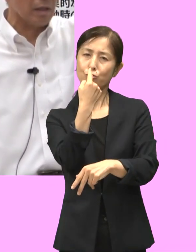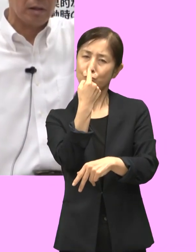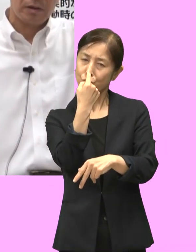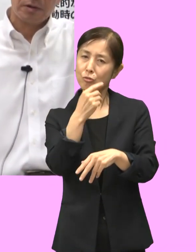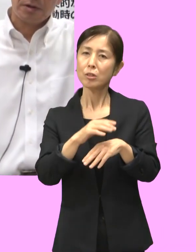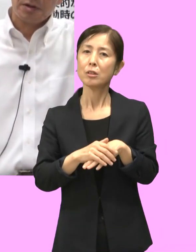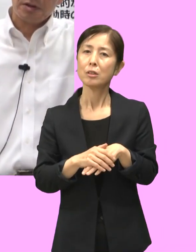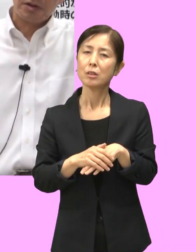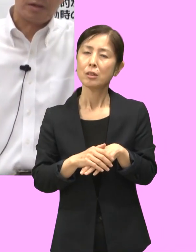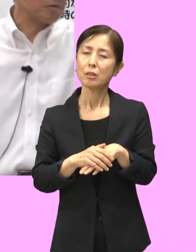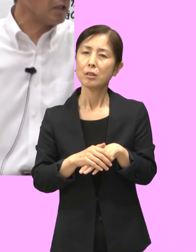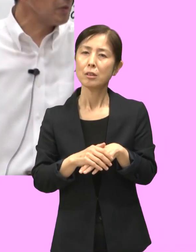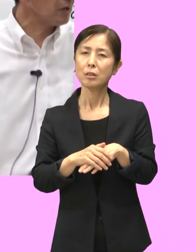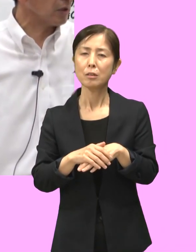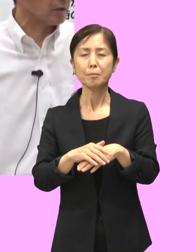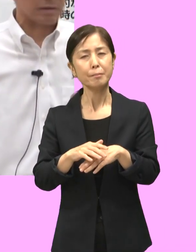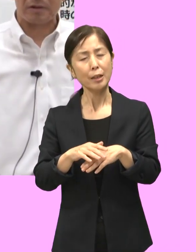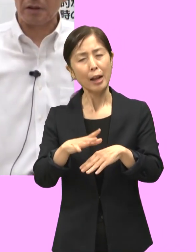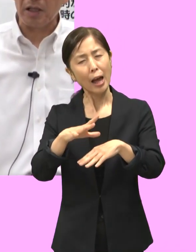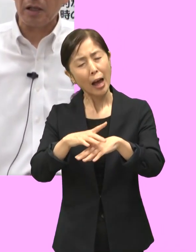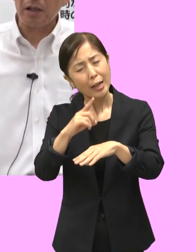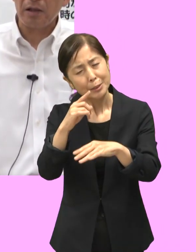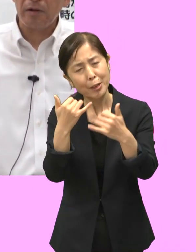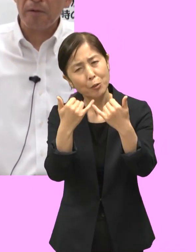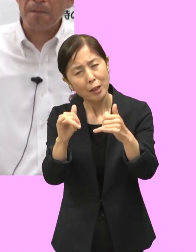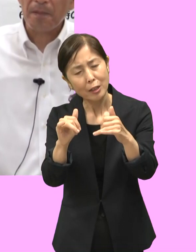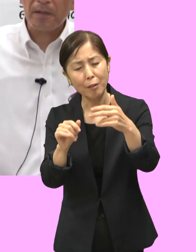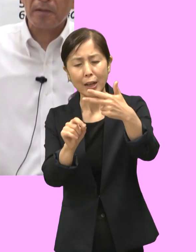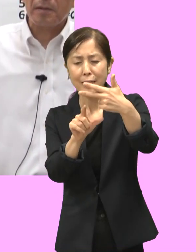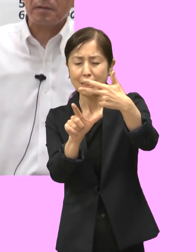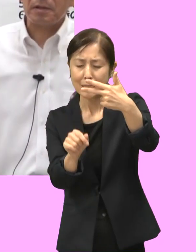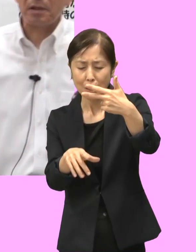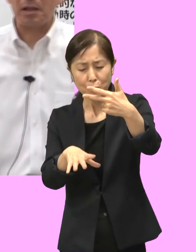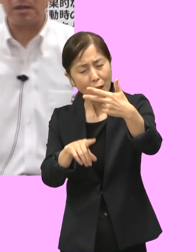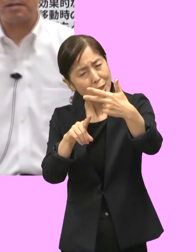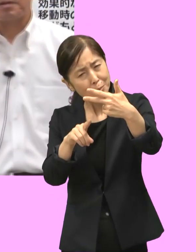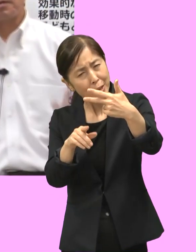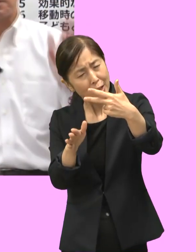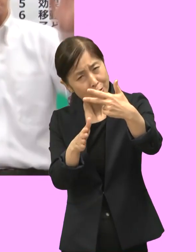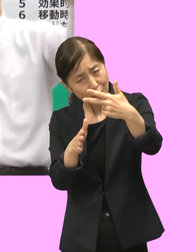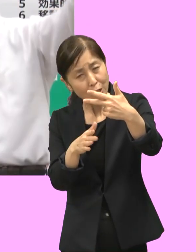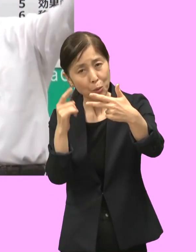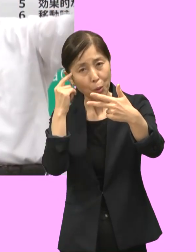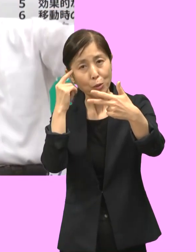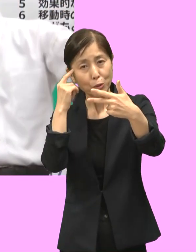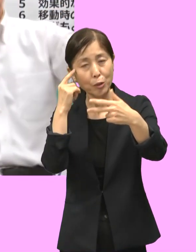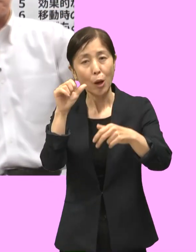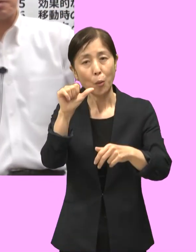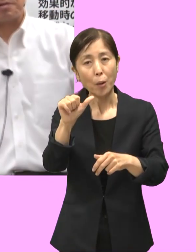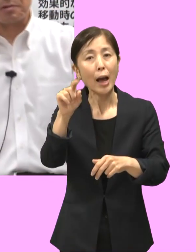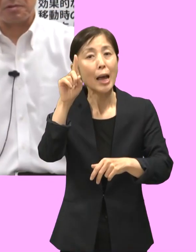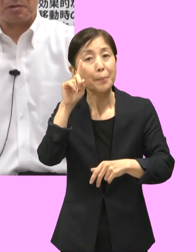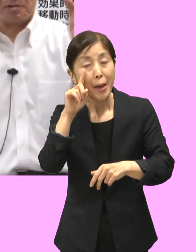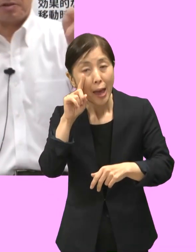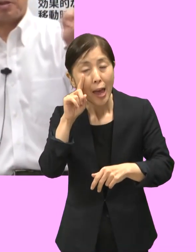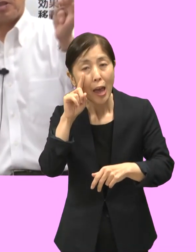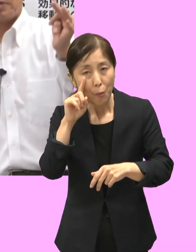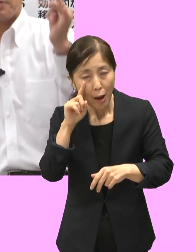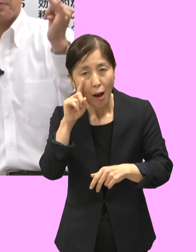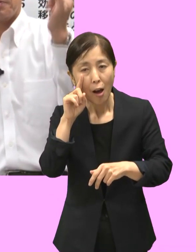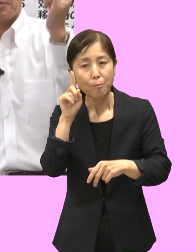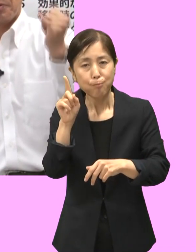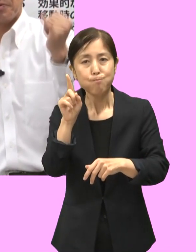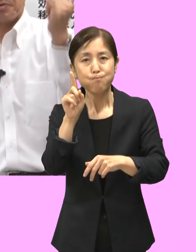て、7月の初めぐらいからだったんですかね。ですから5回目になると、そうすると